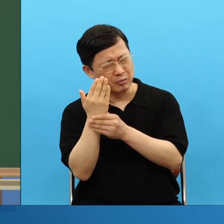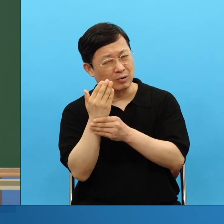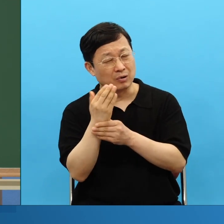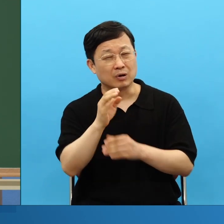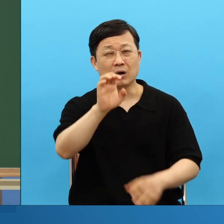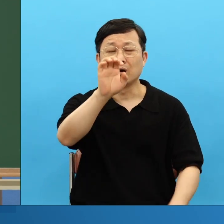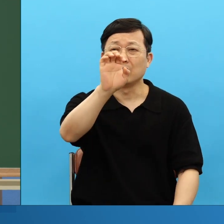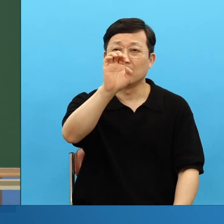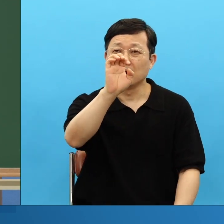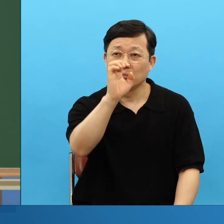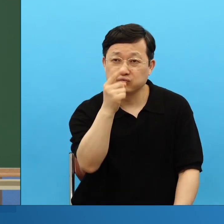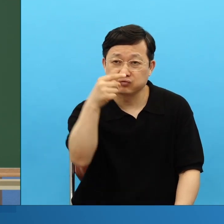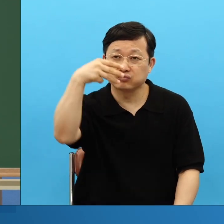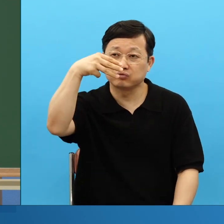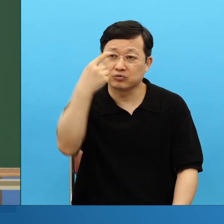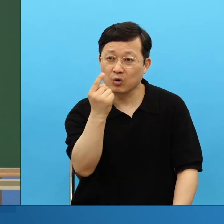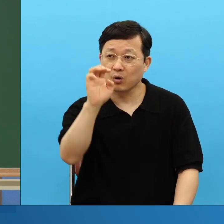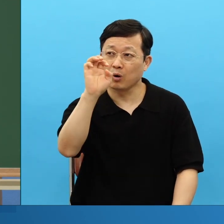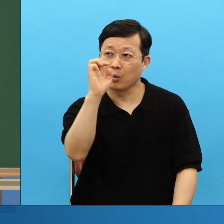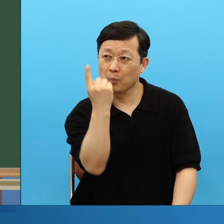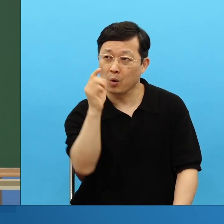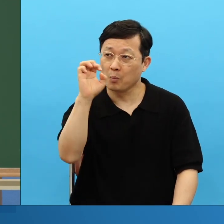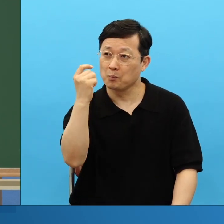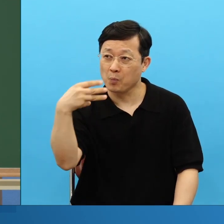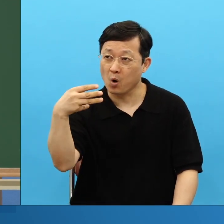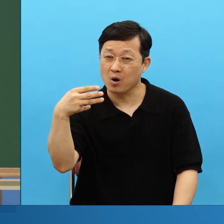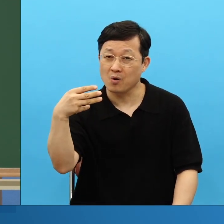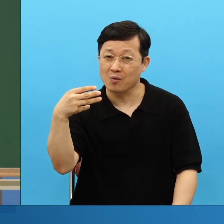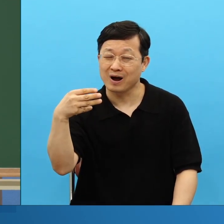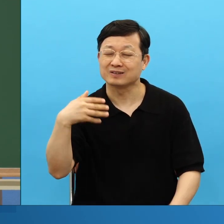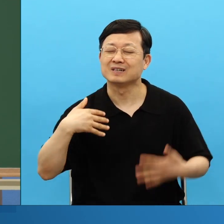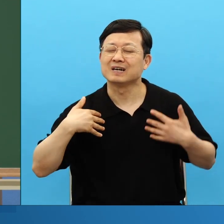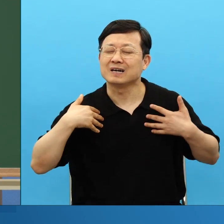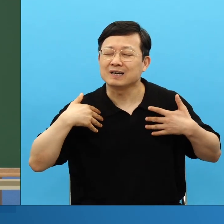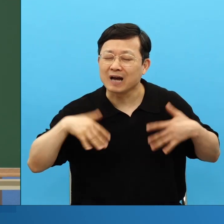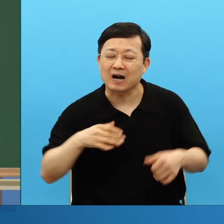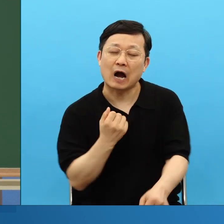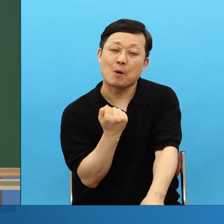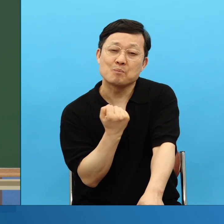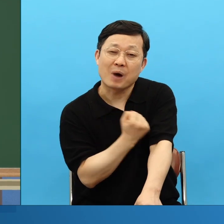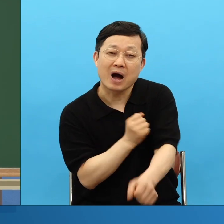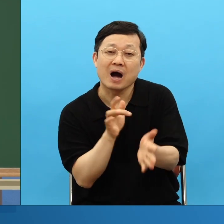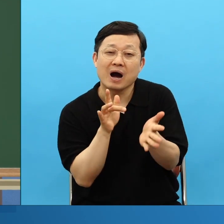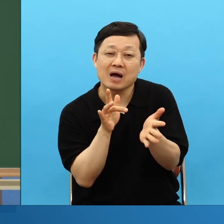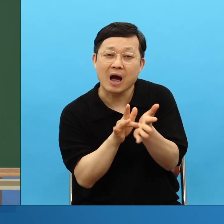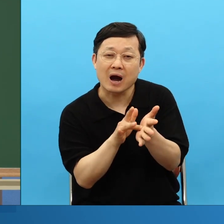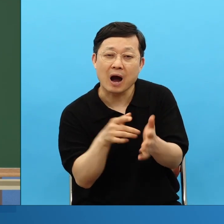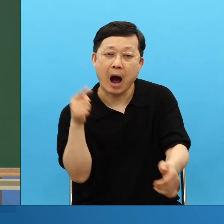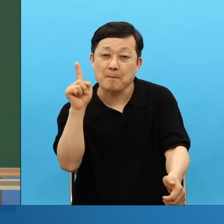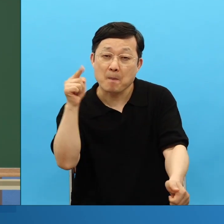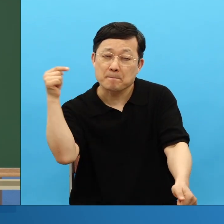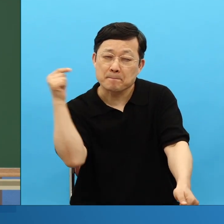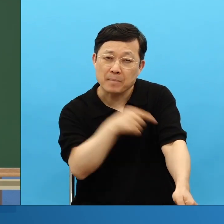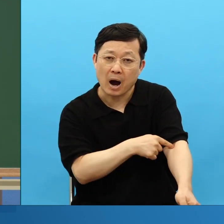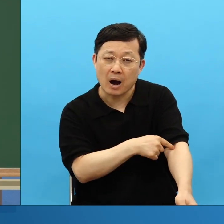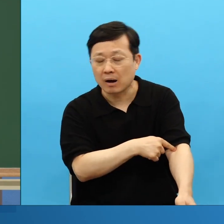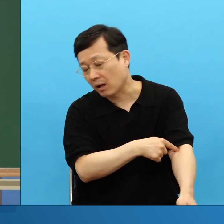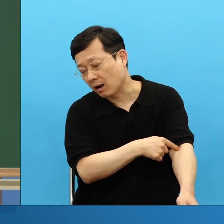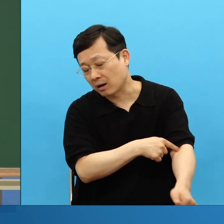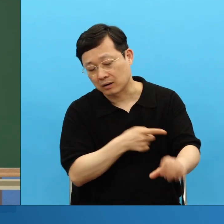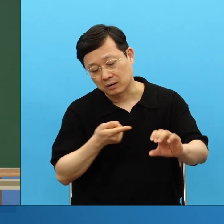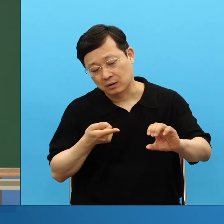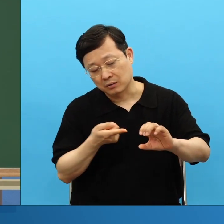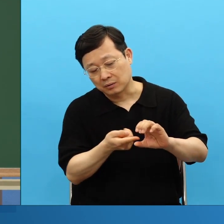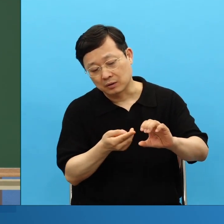프로포폴 같은 경우에는 사실 필로폰이나 헤로인 비하면 아주 약한 거거든. 그런데도 그러니 우리